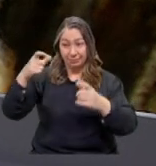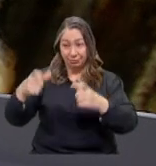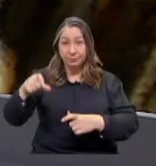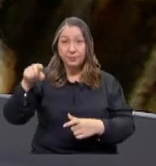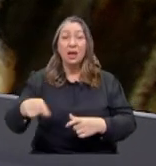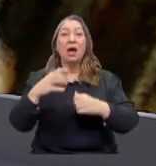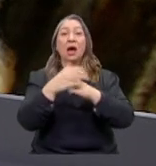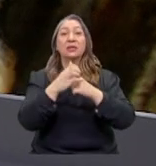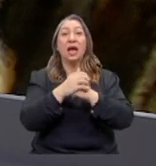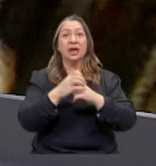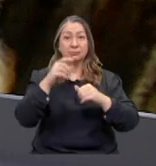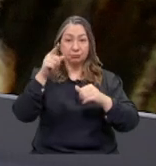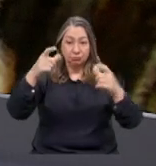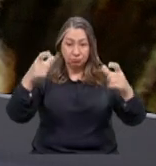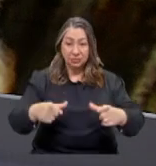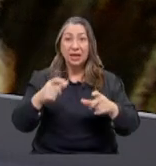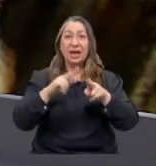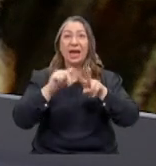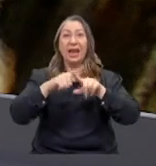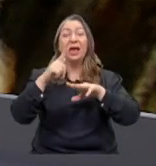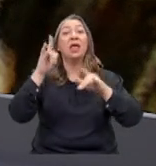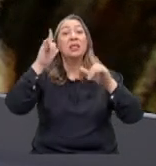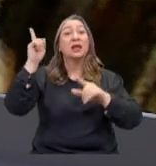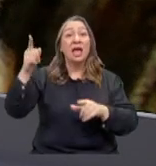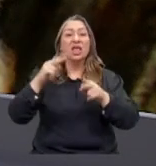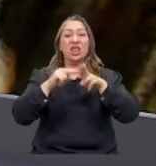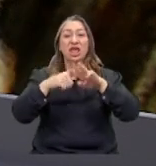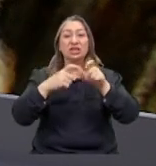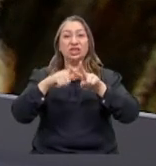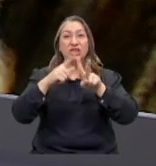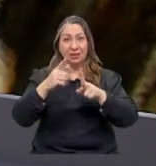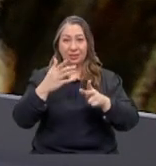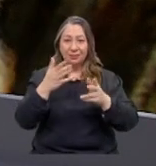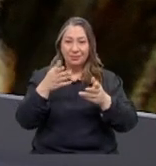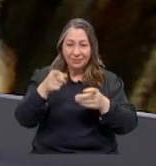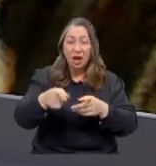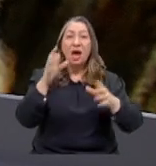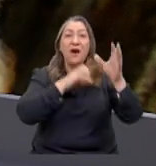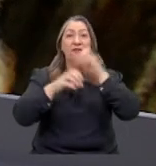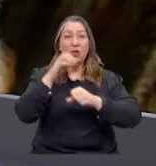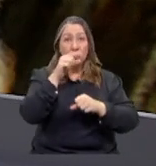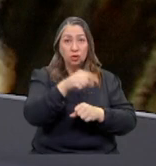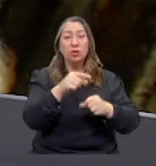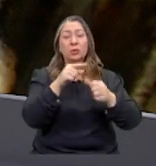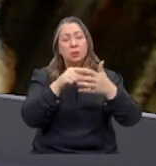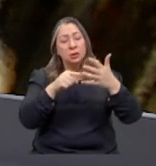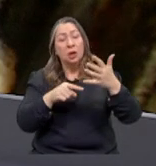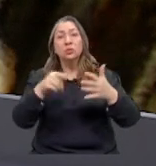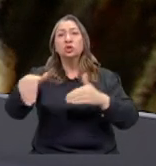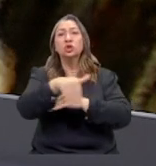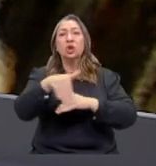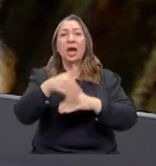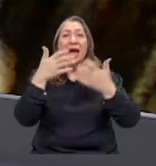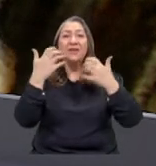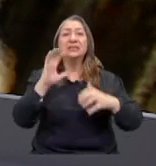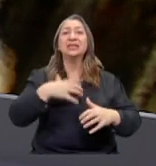Barınağı, Antalya Talos Meydanı Kale İçi, Edirne Keşan Barınak Önü, Afyon Zafer Müzesi Önü. Sokak hayvanları